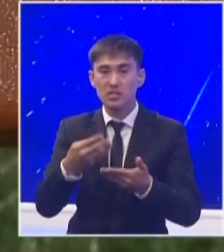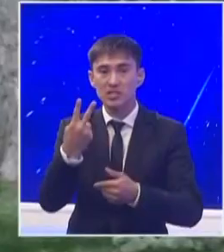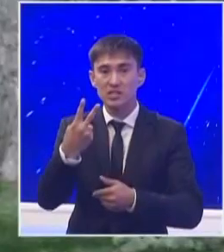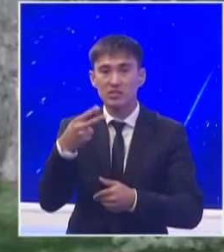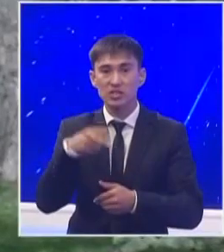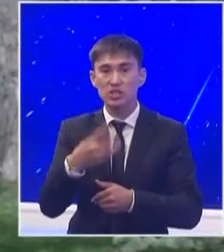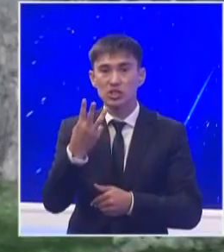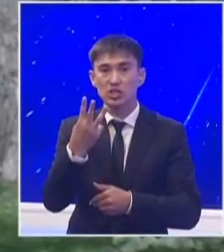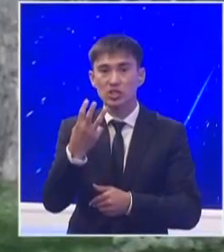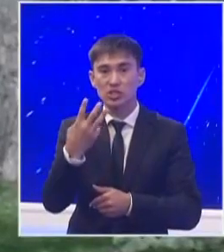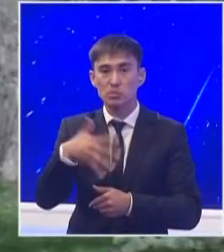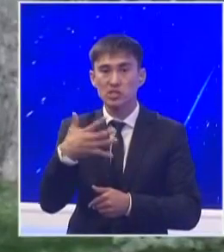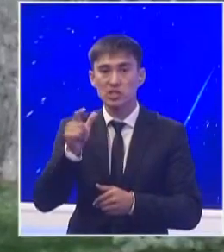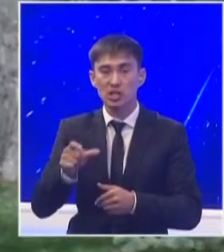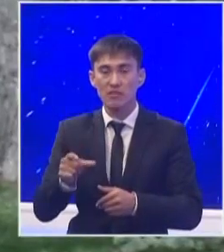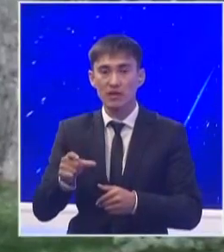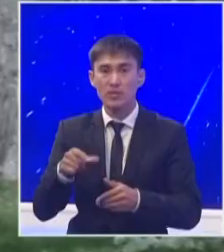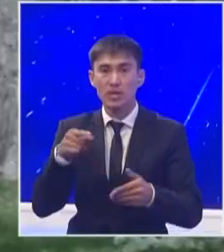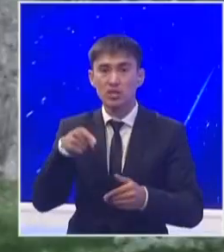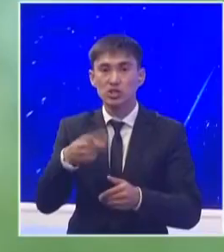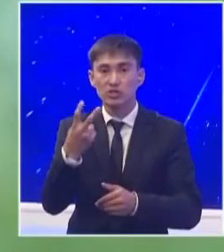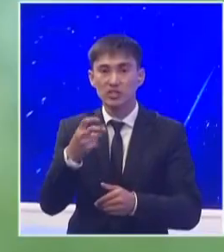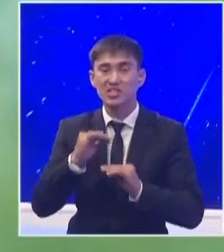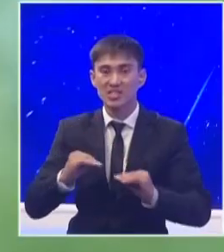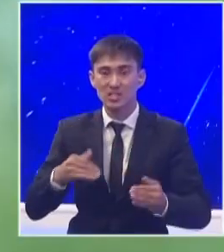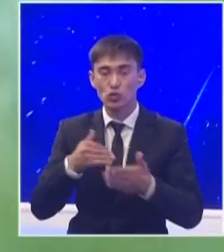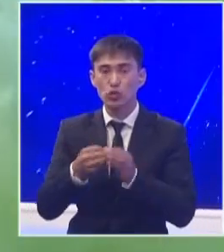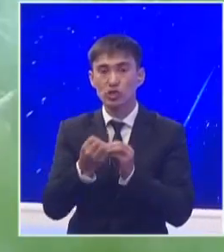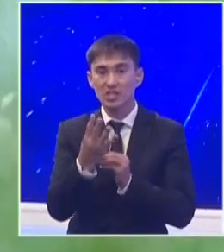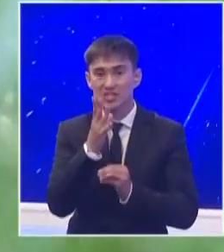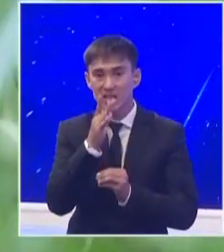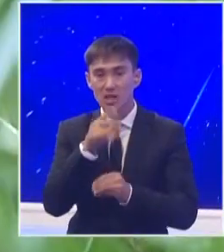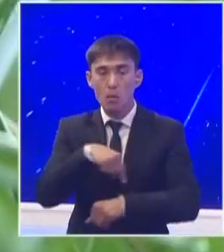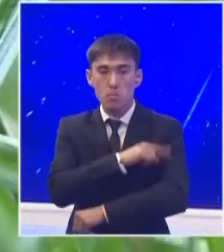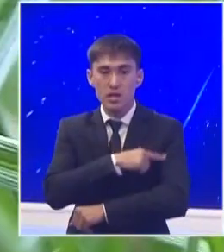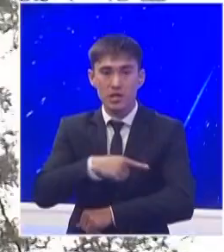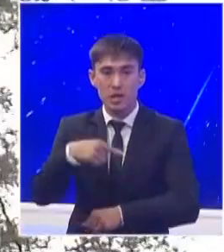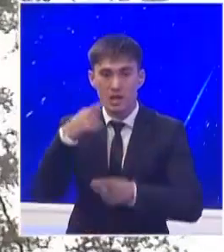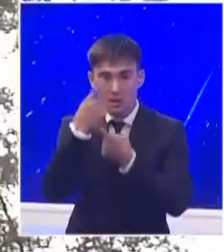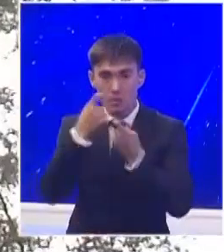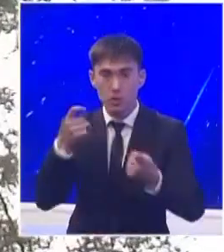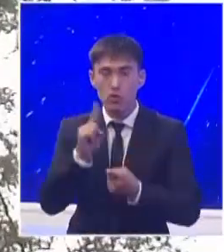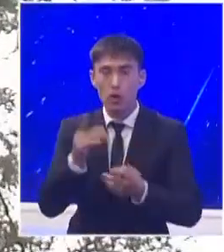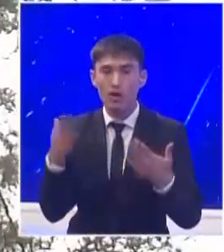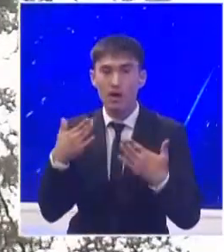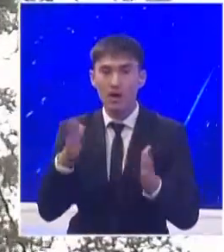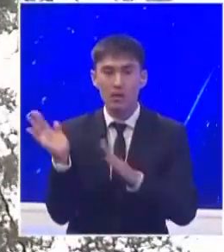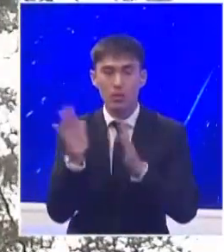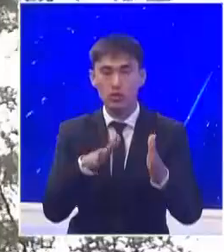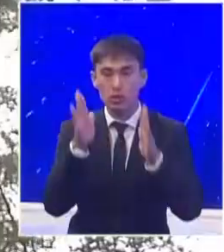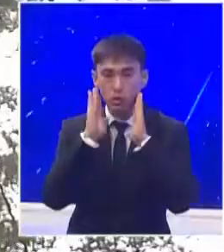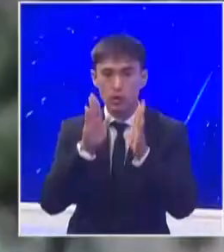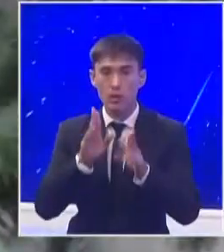человек, 1200 из которых дети до 14 лет. А потому медики напоминают, что отдыхая на природе, нужно соблюдать